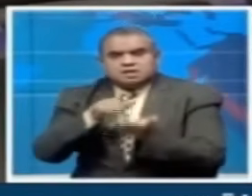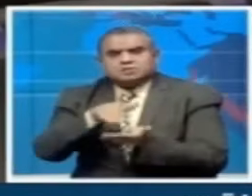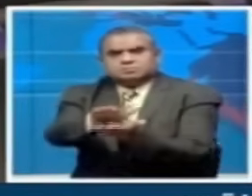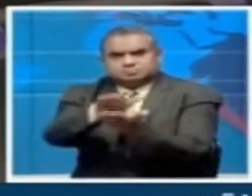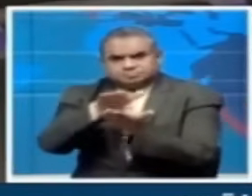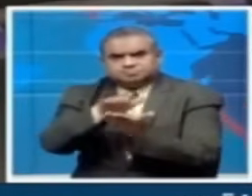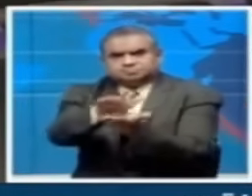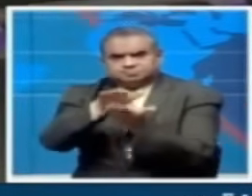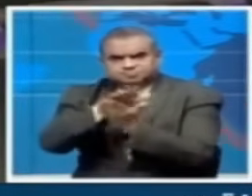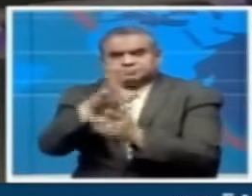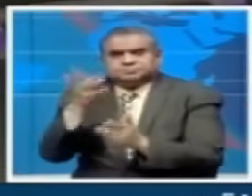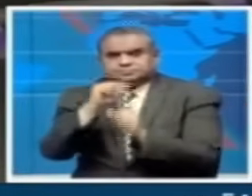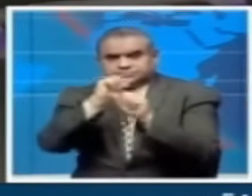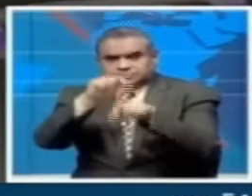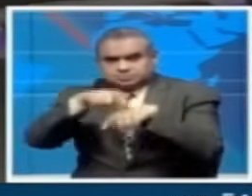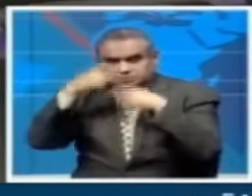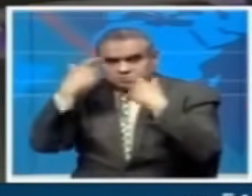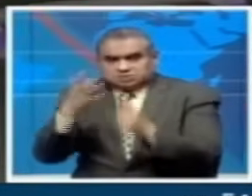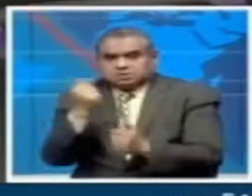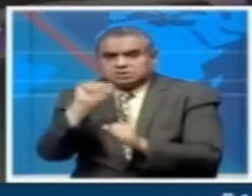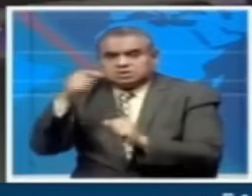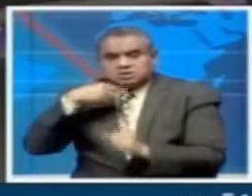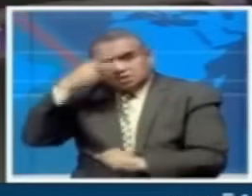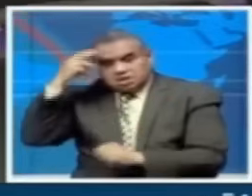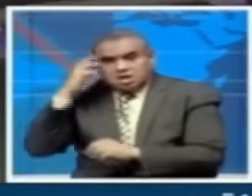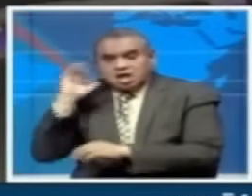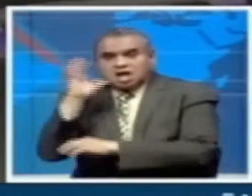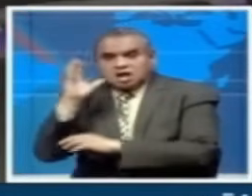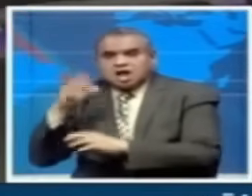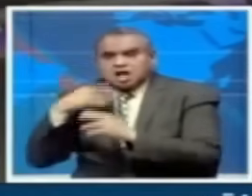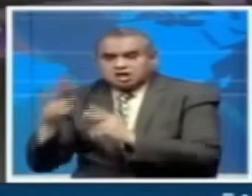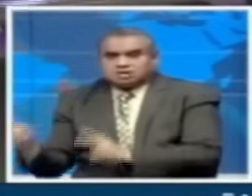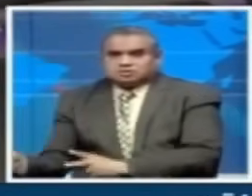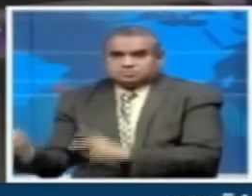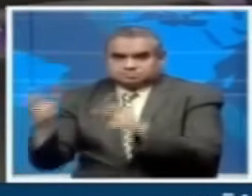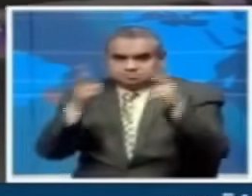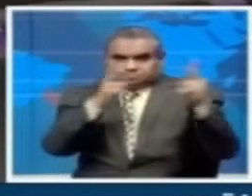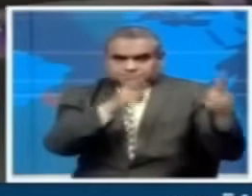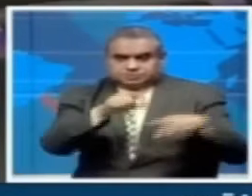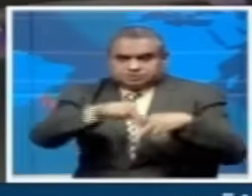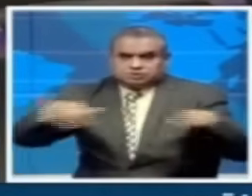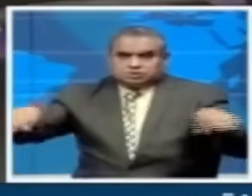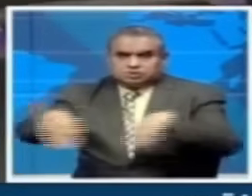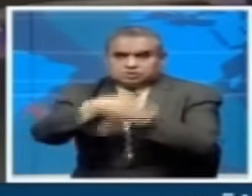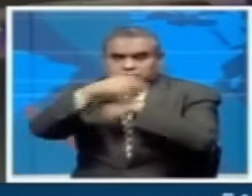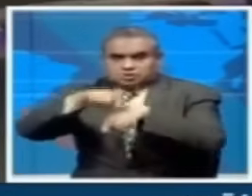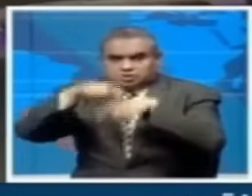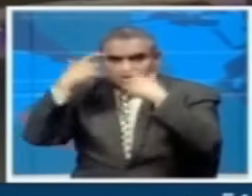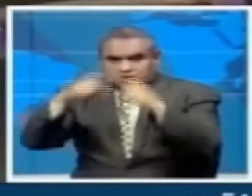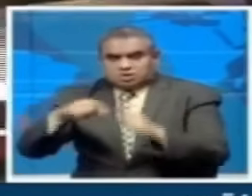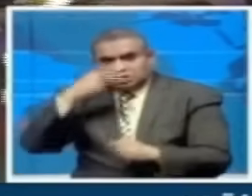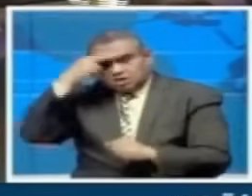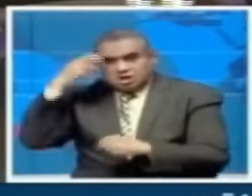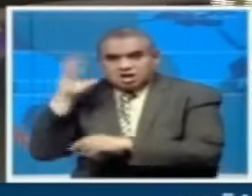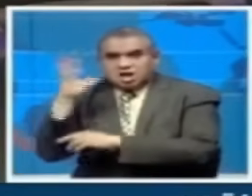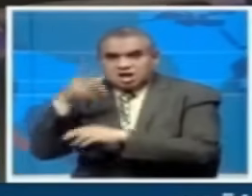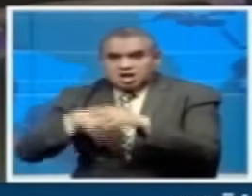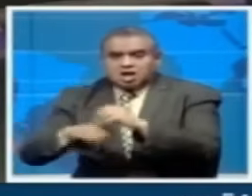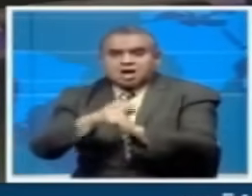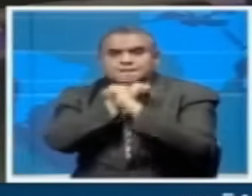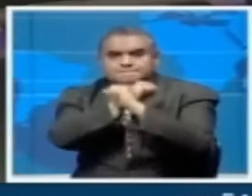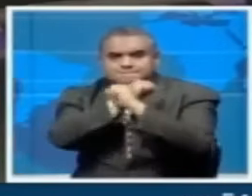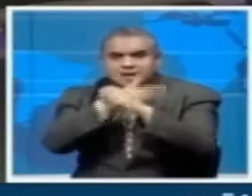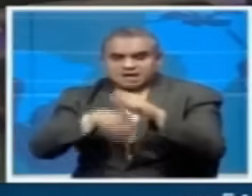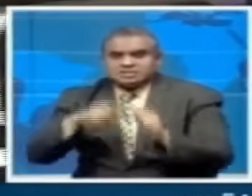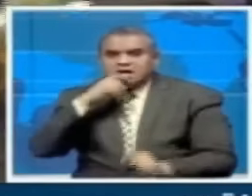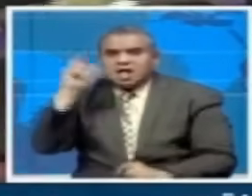تخزينها في مطار العريش، تنتقل عبر هذا الطريق الرئيسي في مدينة العريش إلى المخازن التابعة